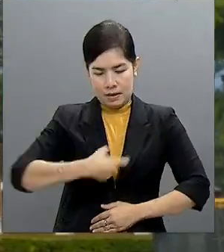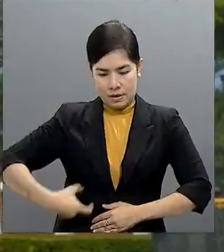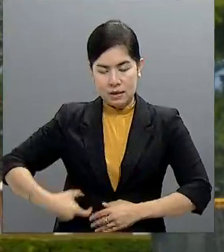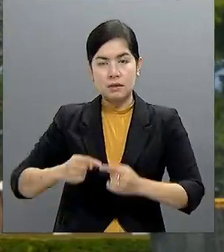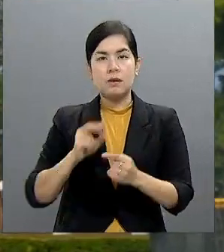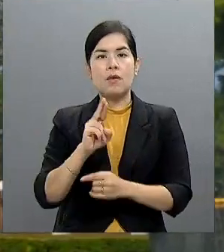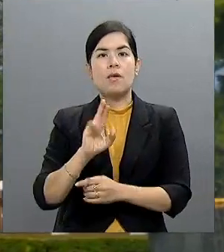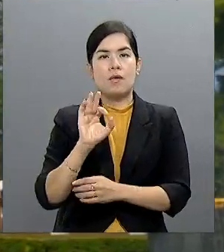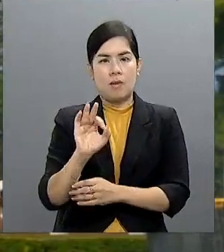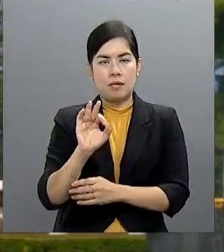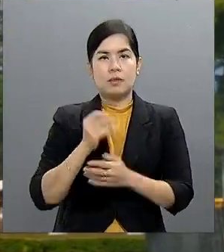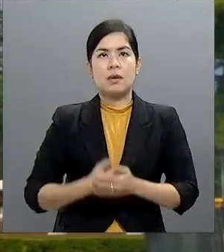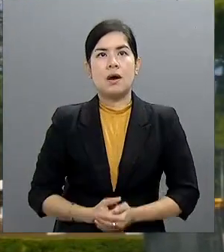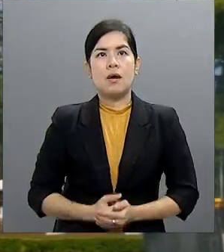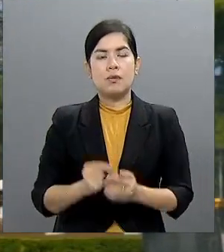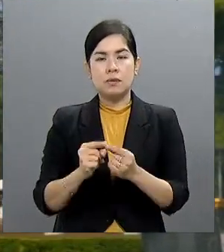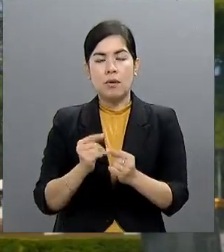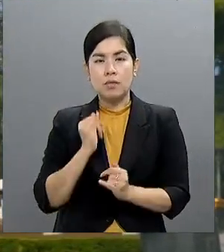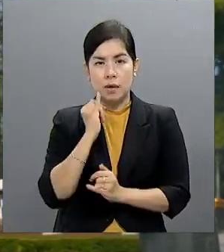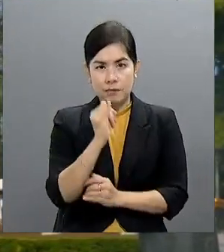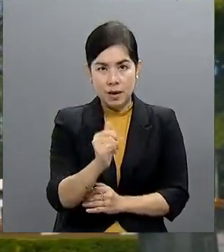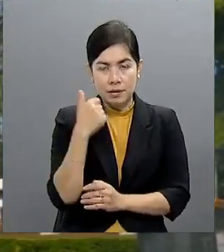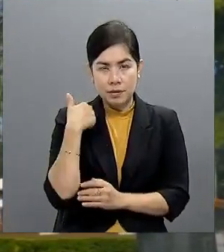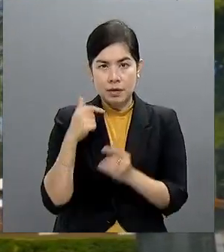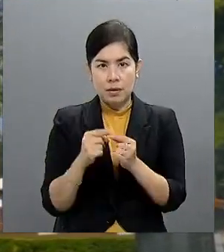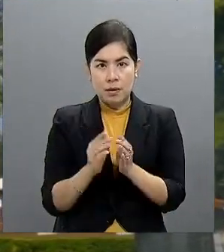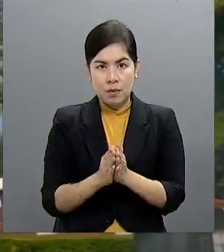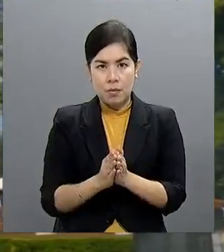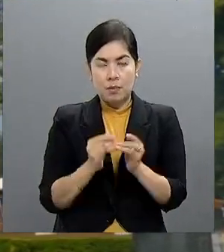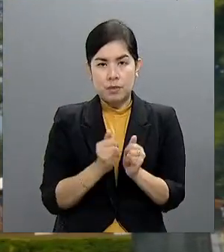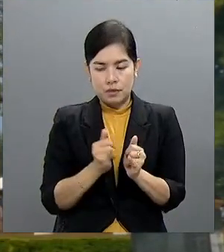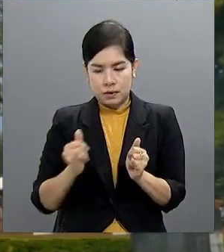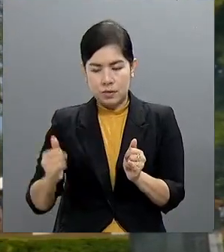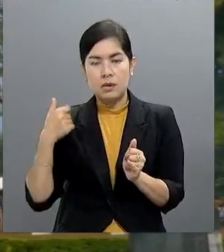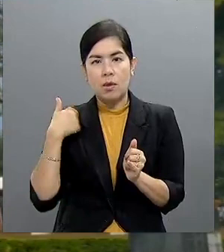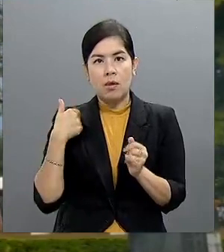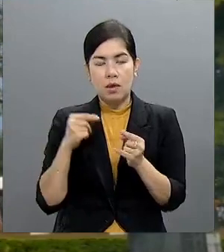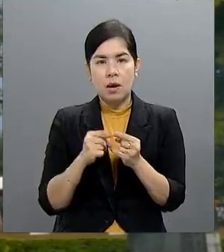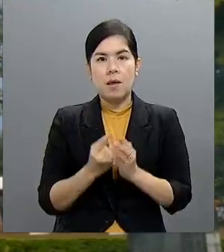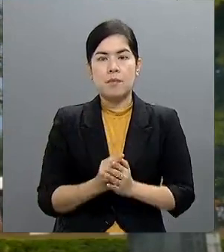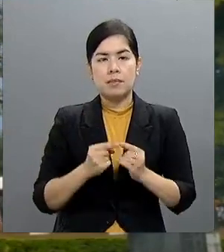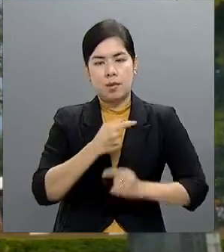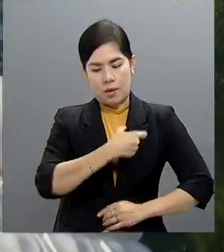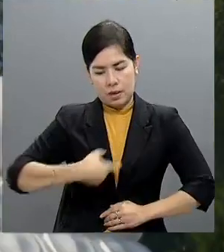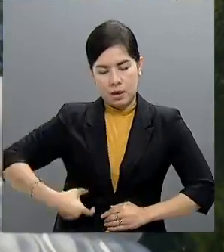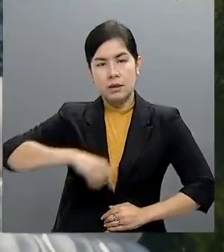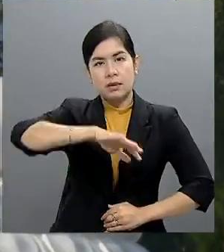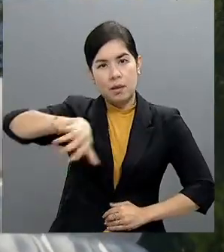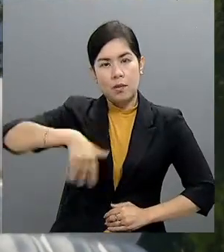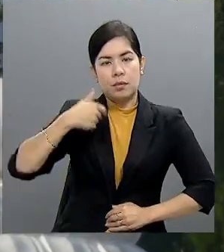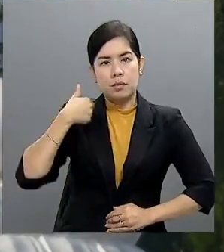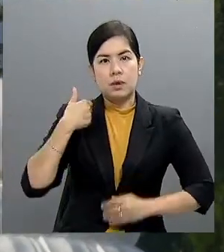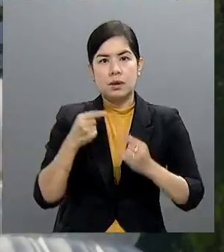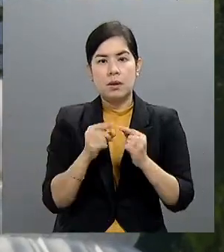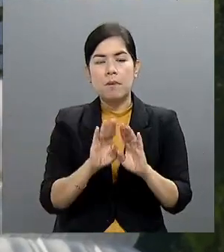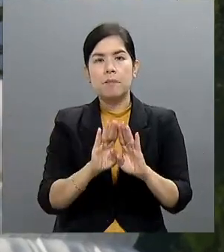พิตรได้เสด็จพระราชดำเนินพร้อมด้วยพระบรมวงศานุวงศ์เสด็จมาทรงประกอบพระราชพิธีเบิกเนตรและบรรจุ